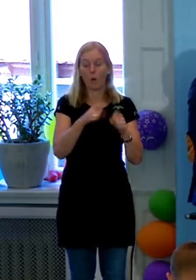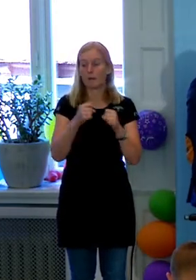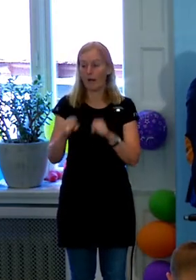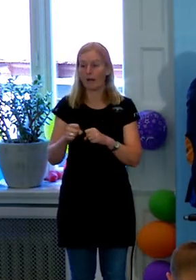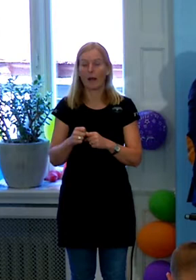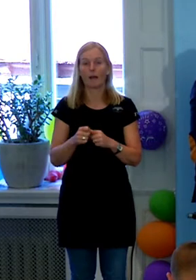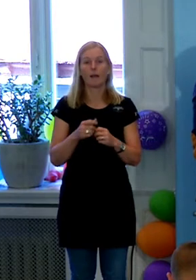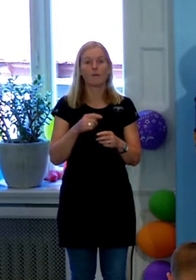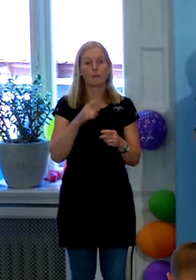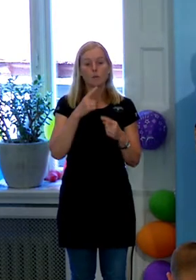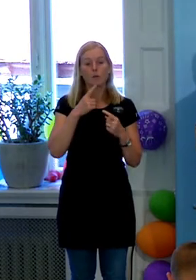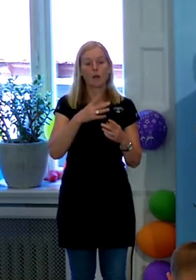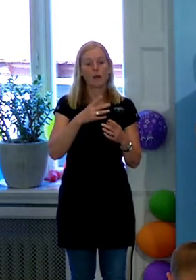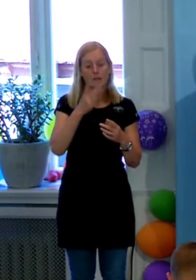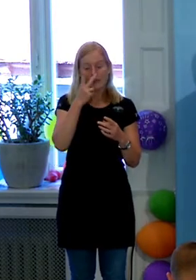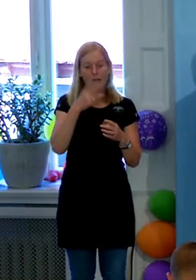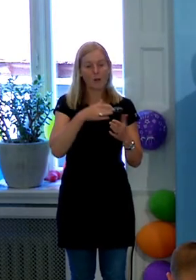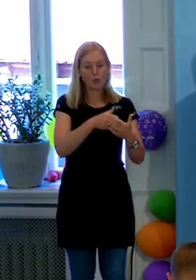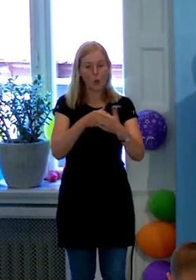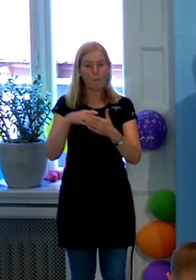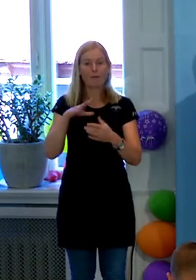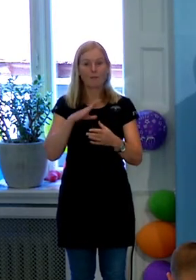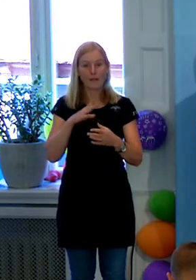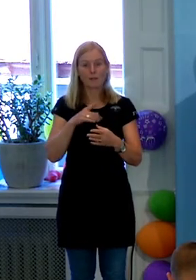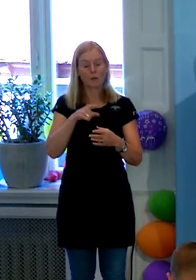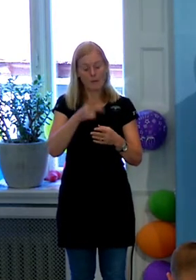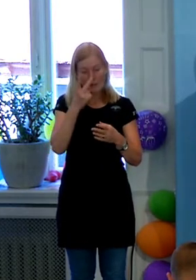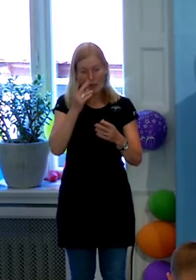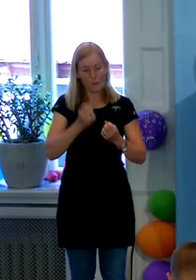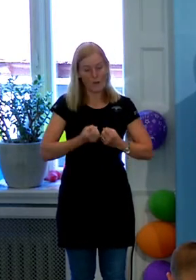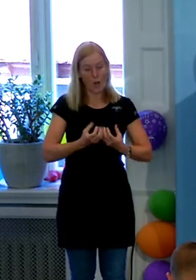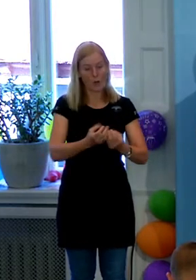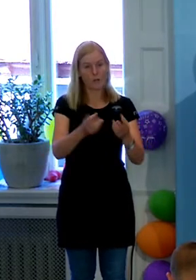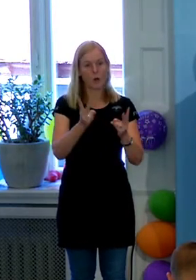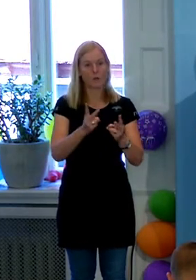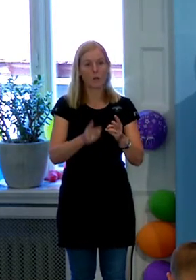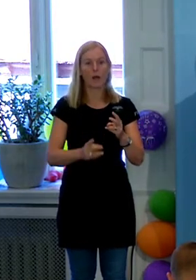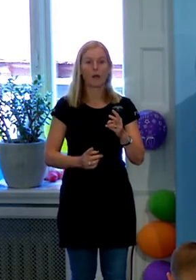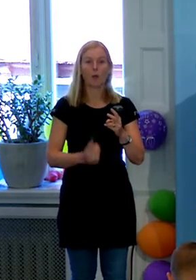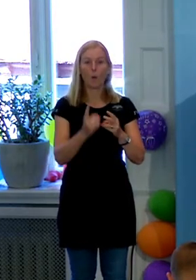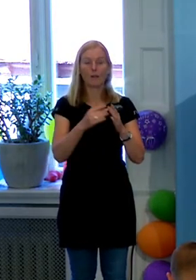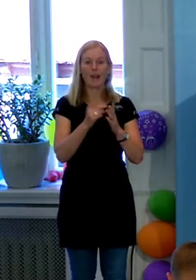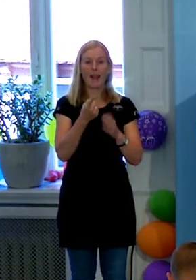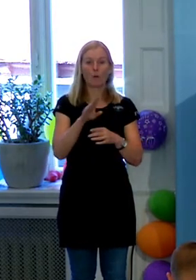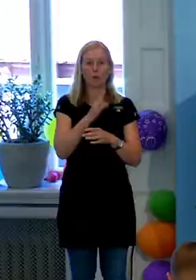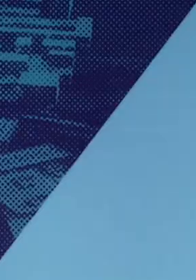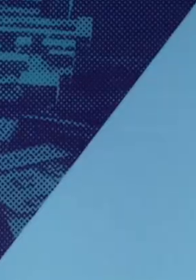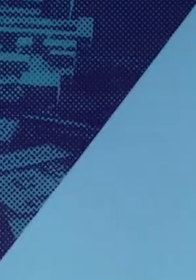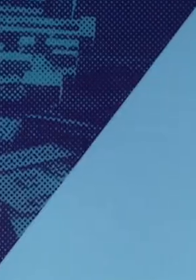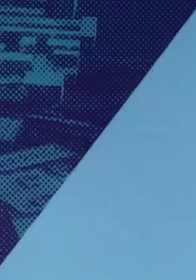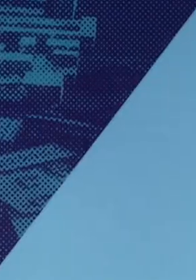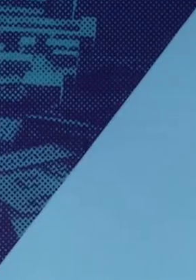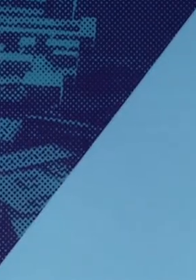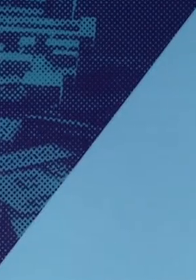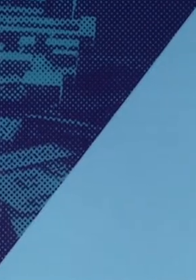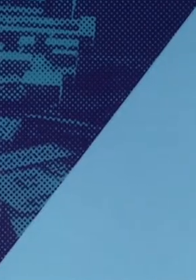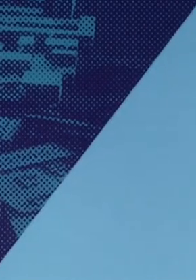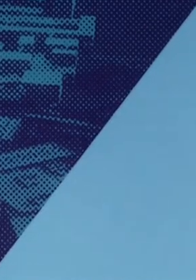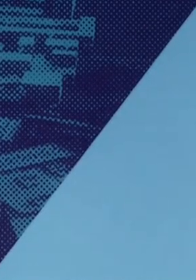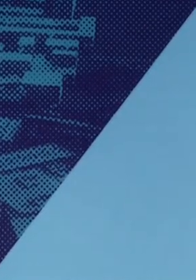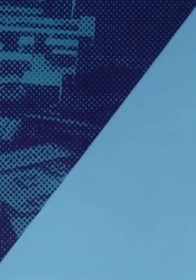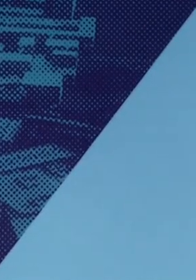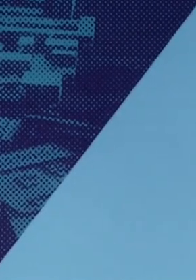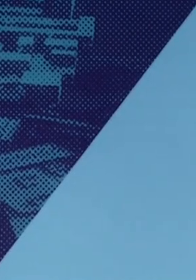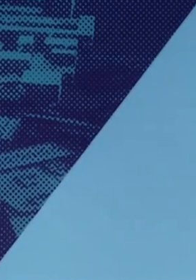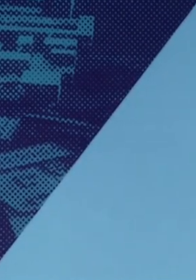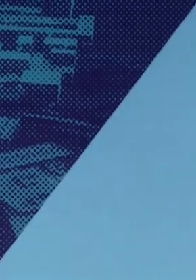de flaskhalsarna så får vi se hur vi kan tackla dem. Mm. Vi har möjligheter upp till 100 miljoner. Där får man en hel del järnvägstrimningar i det